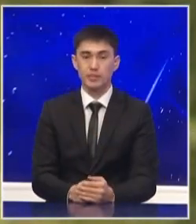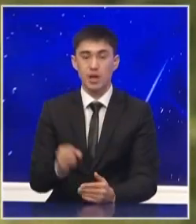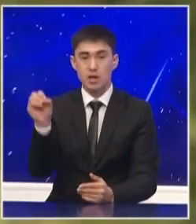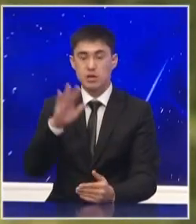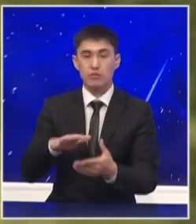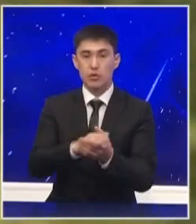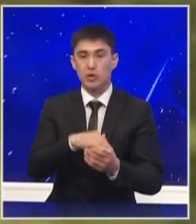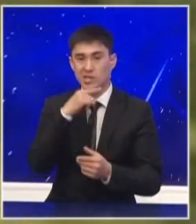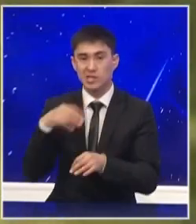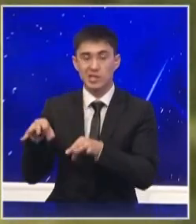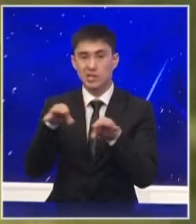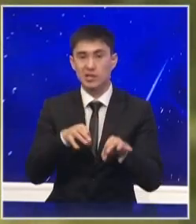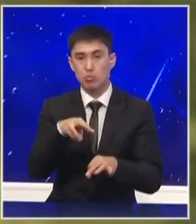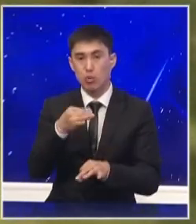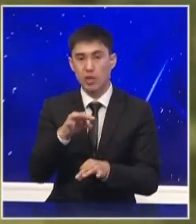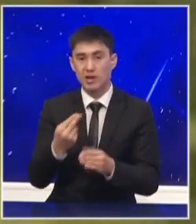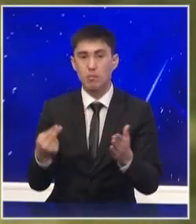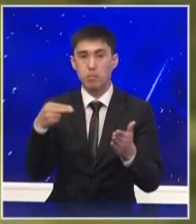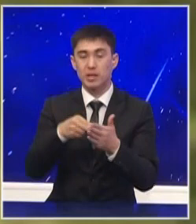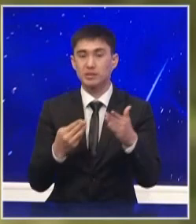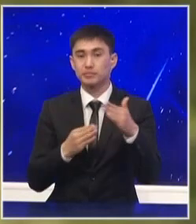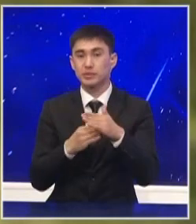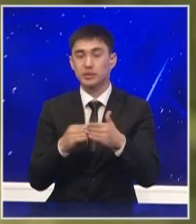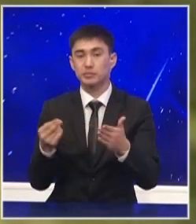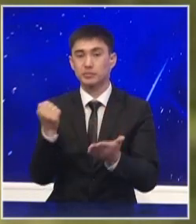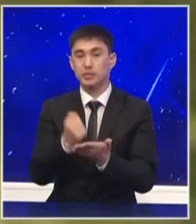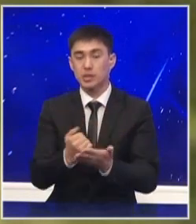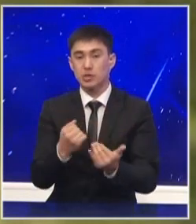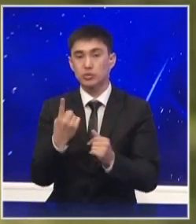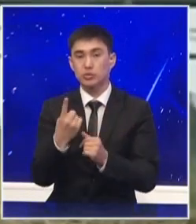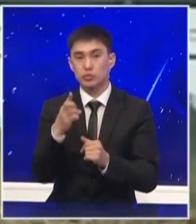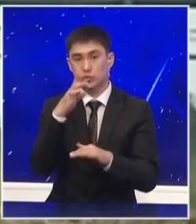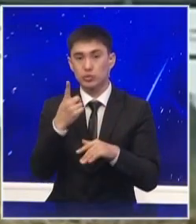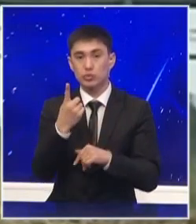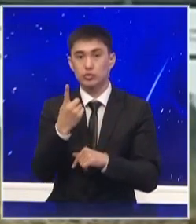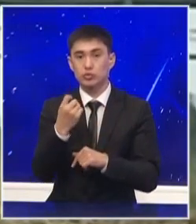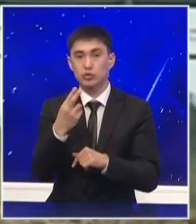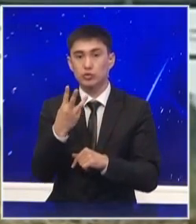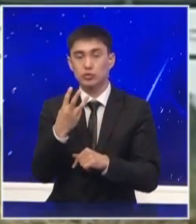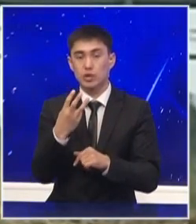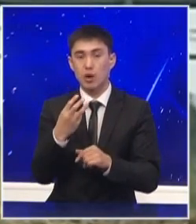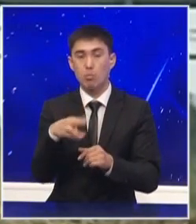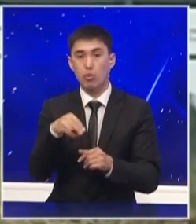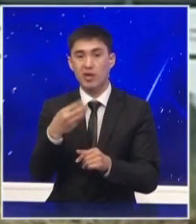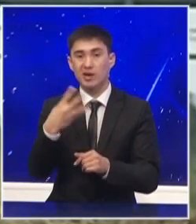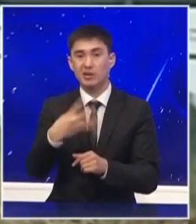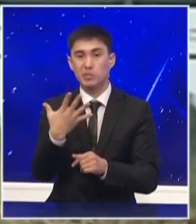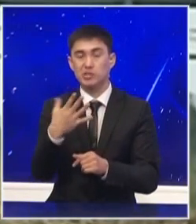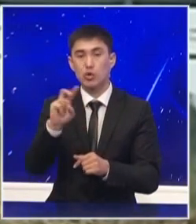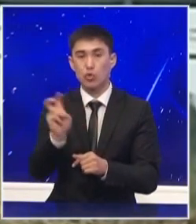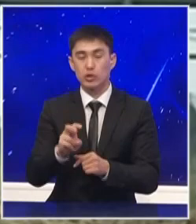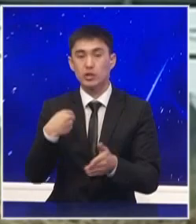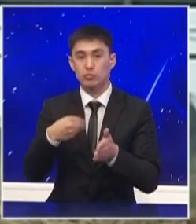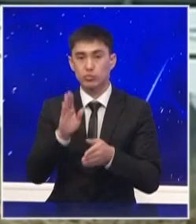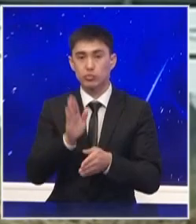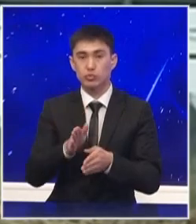Еуроодақ Ресейден келетін мұнай өнімдеріне бағаның шекті межесін бекітті. Дизельдің баррелі 100, ал мұнай өнімі 45 доллардан сатылатын болады.